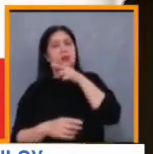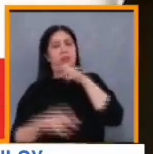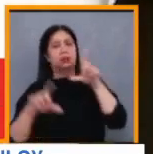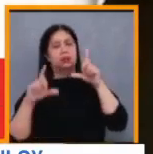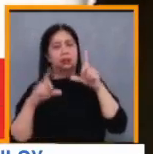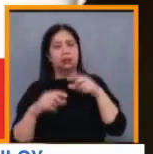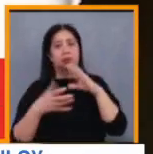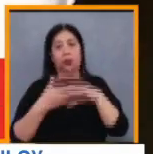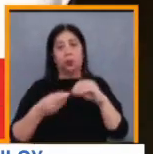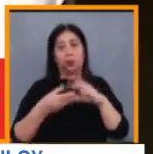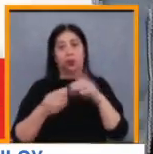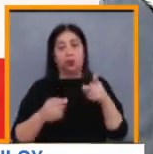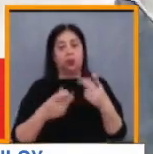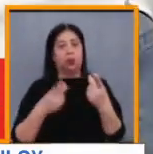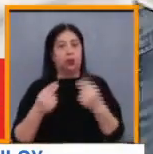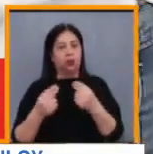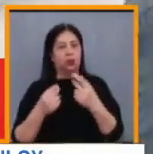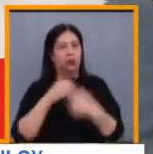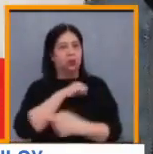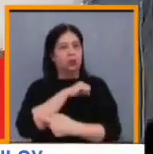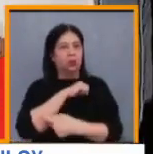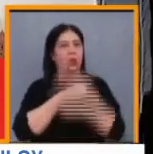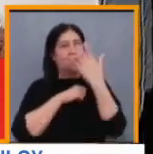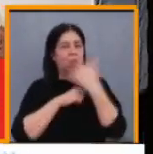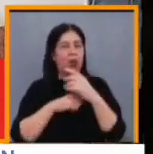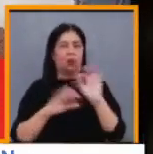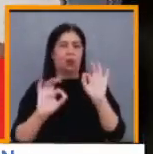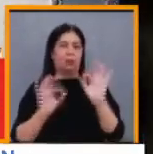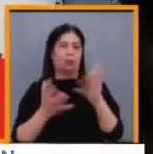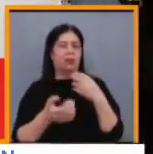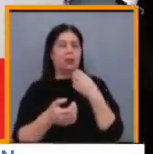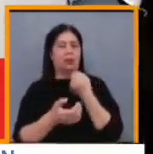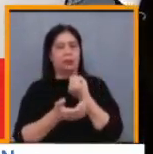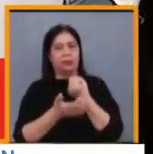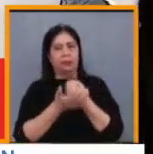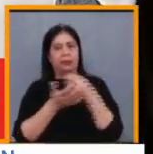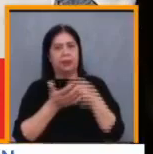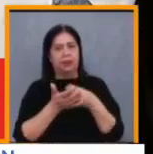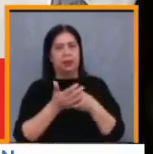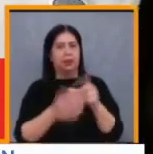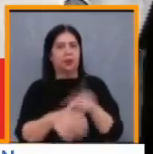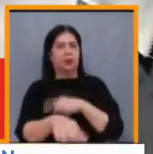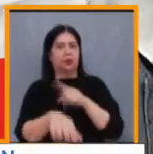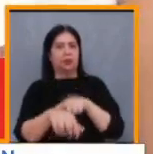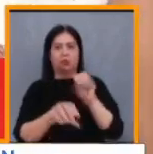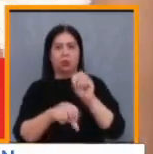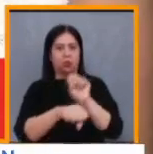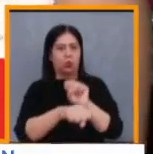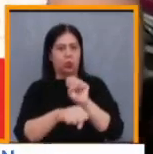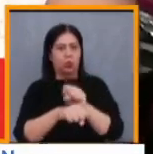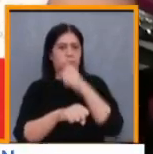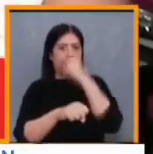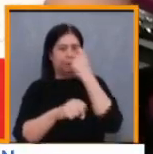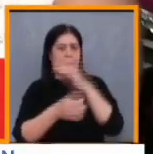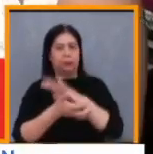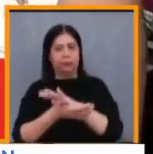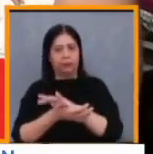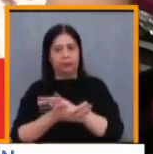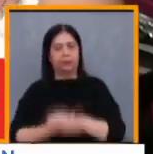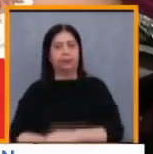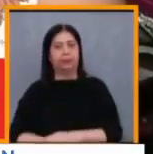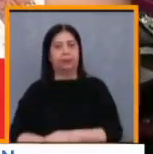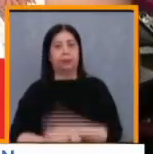nagawa niya lang daw iyon dahil walang-wala raw siya. Matagal na rin siyang walang trabaho dahil sa pandemic. May anak kasi ako,